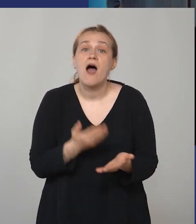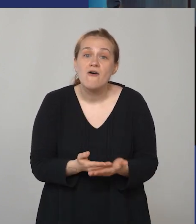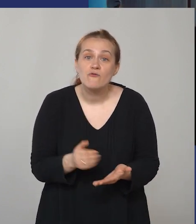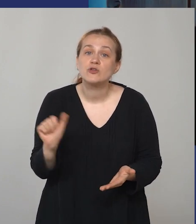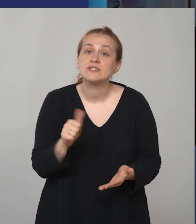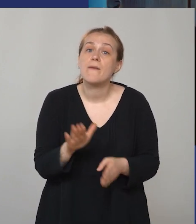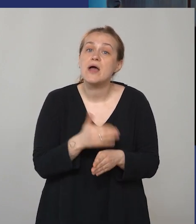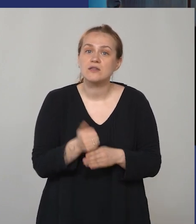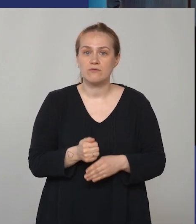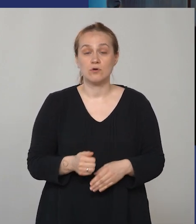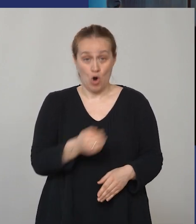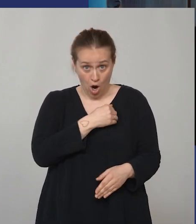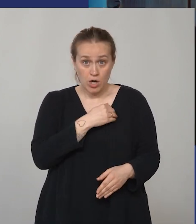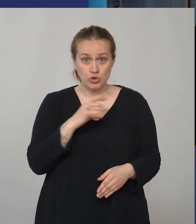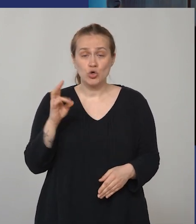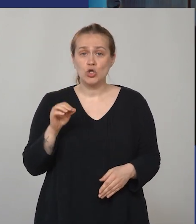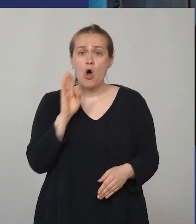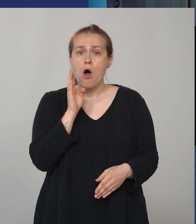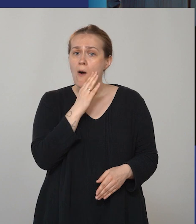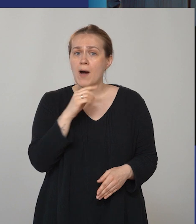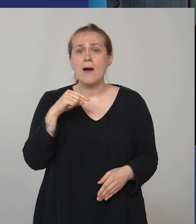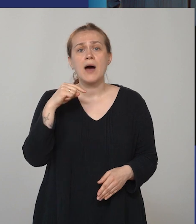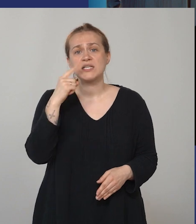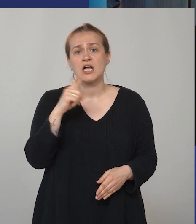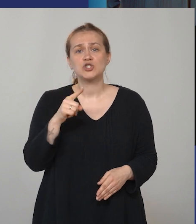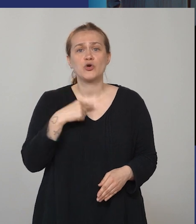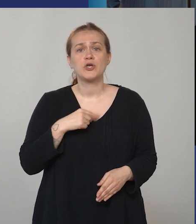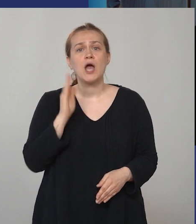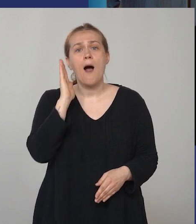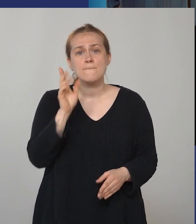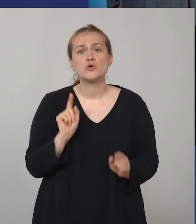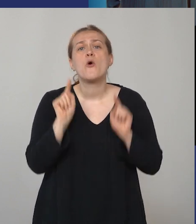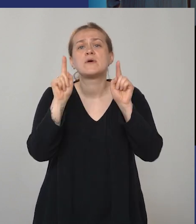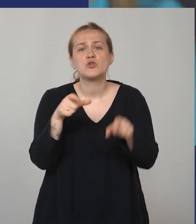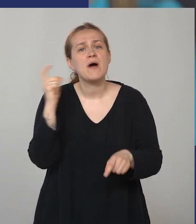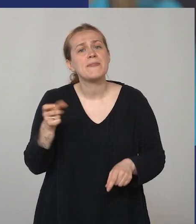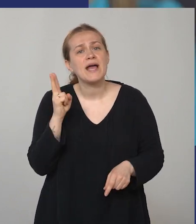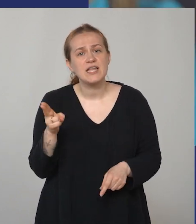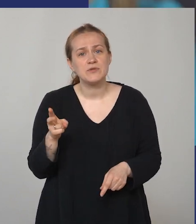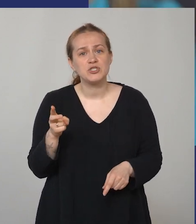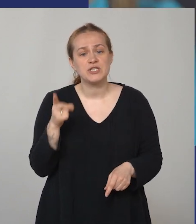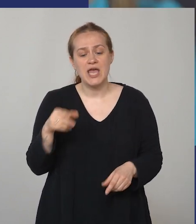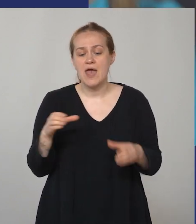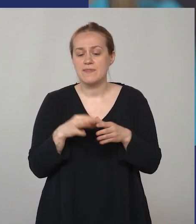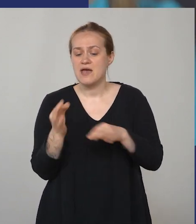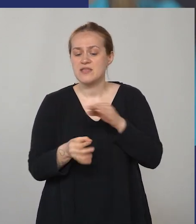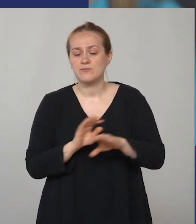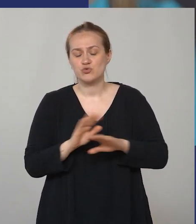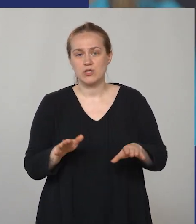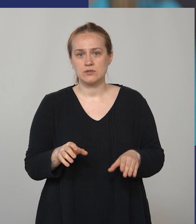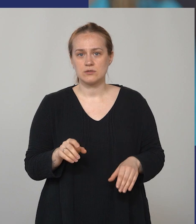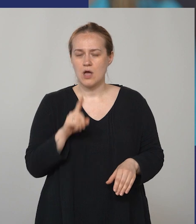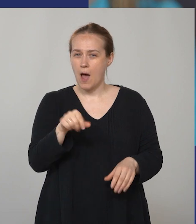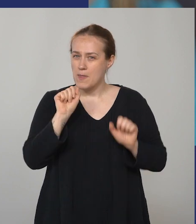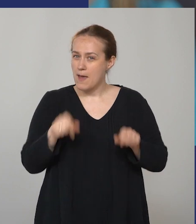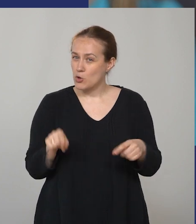вопрос. Хочу. Но мама сказала, что я буду поступать на экономический, и это не обсуждается. А ты можешь возразить